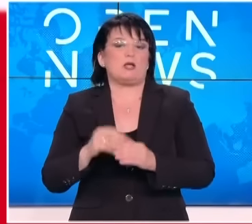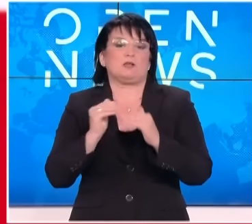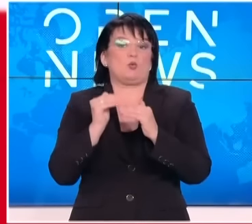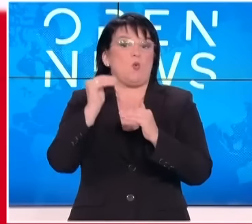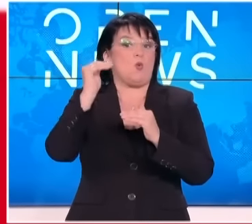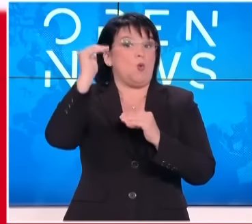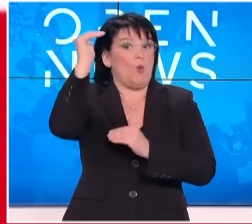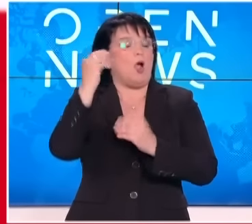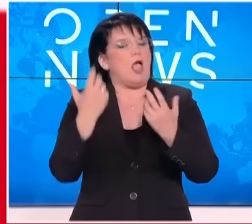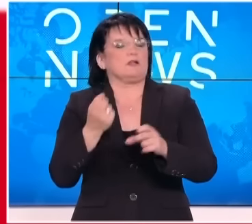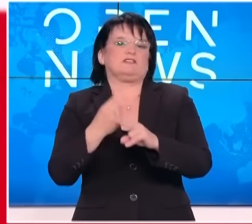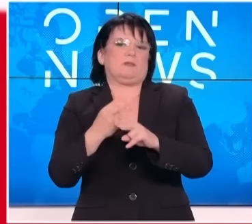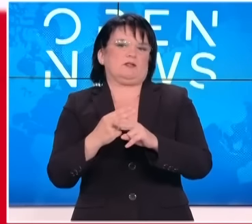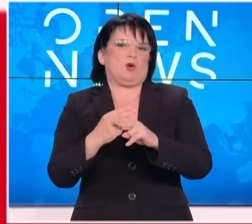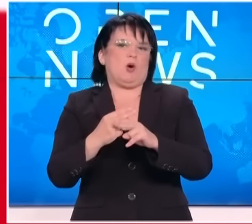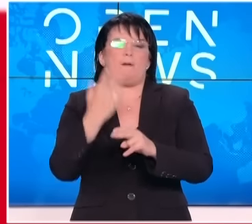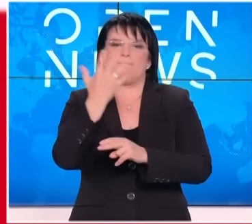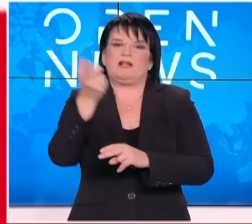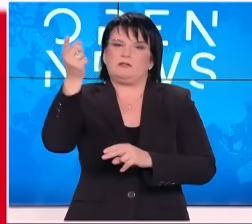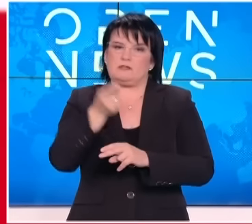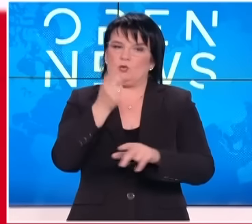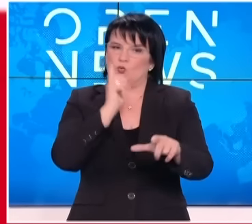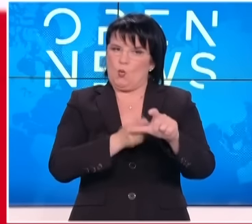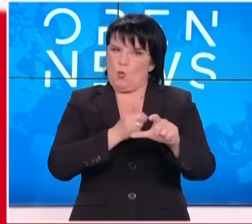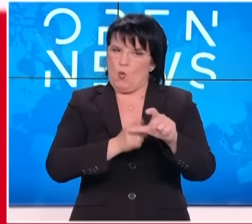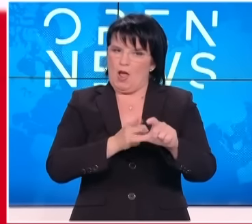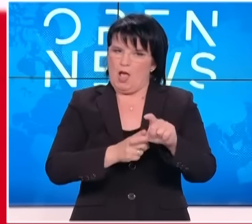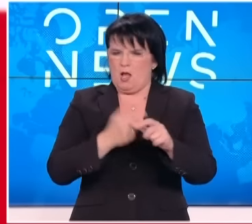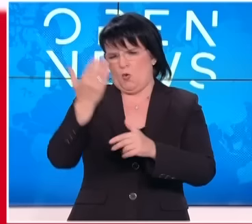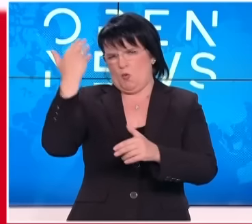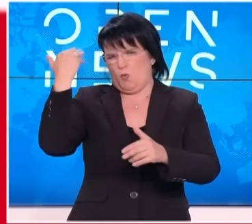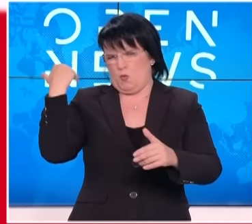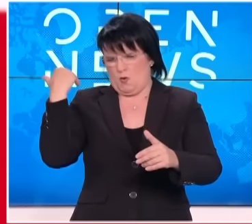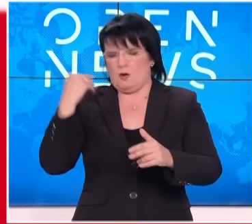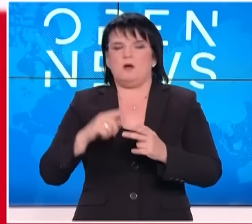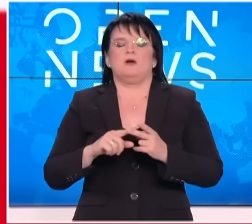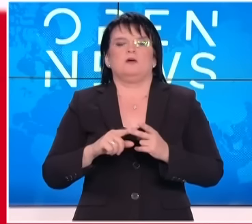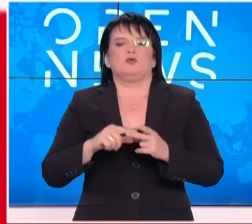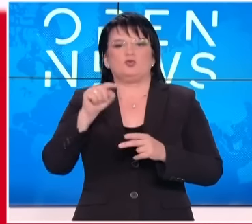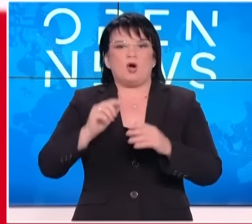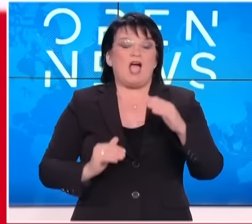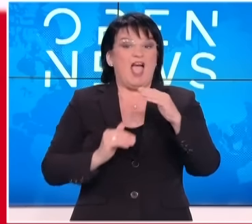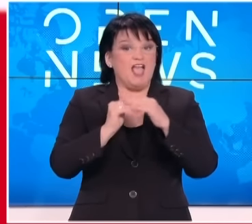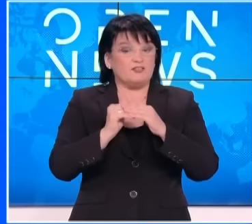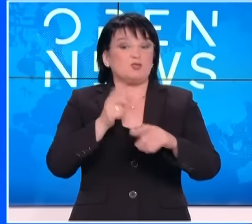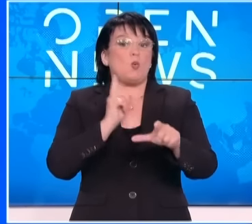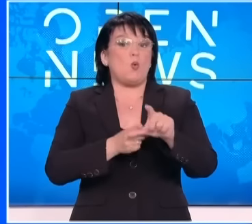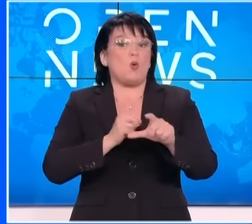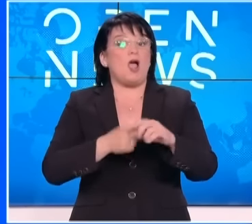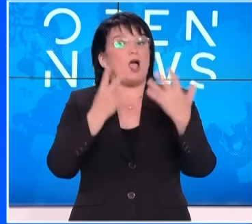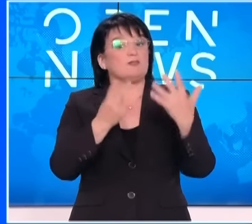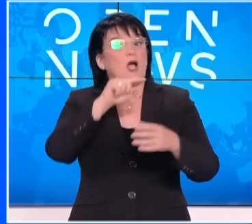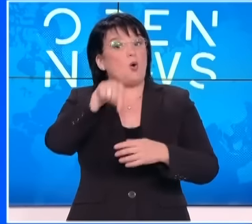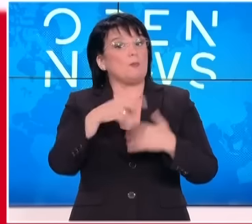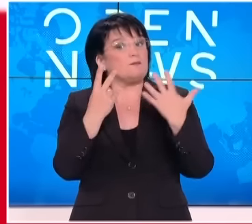μία σημαντική άνοδο μετά το 5% του κκε που ήταν τα προηγούμενα χρόνια έφτασε το κκε το